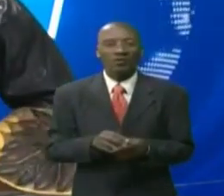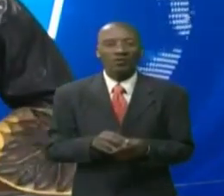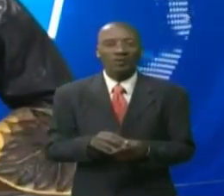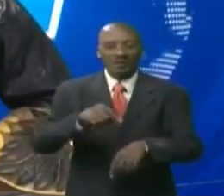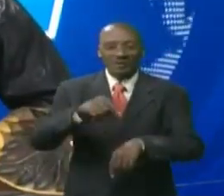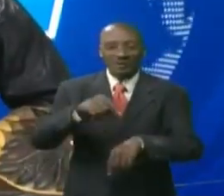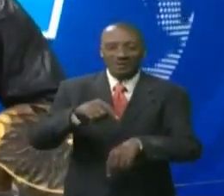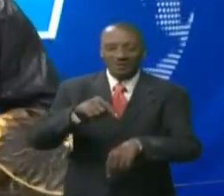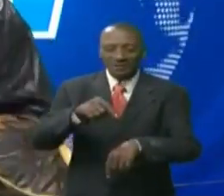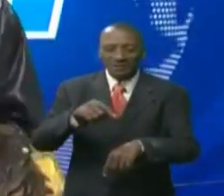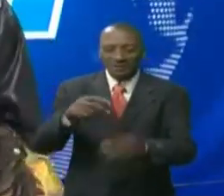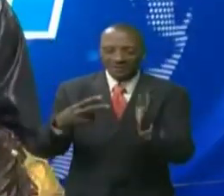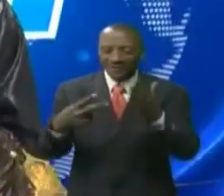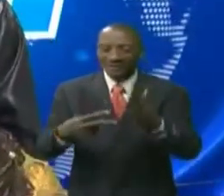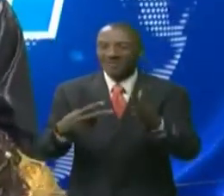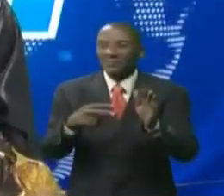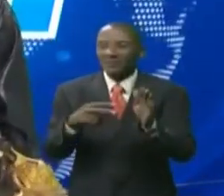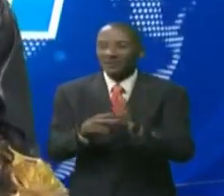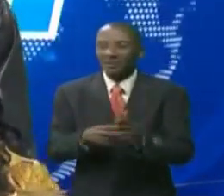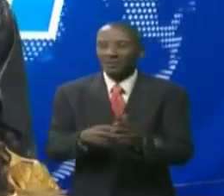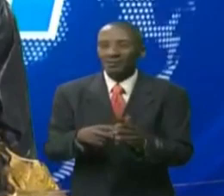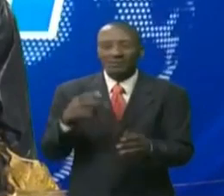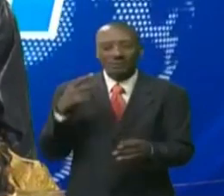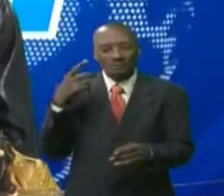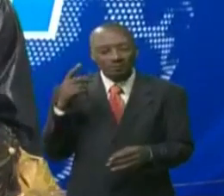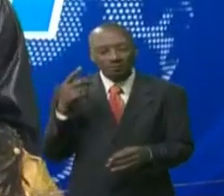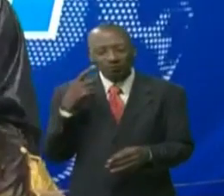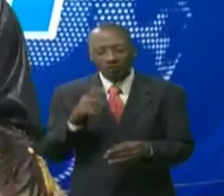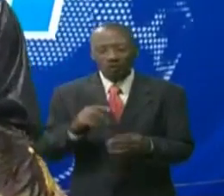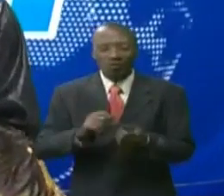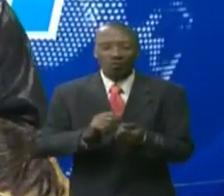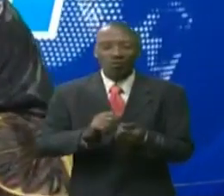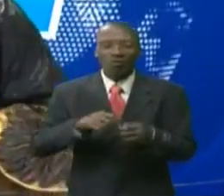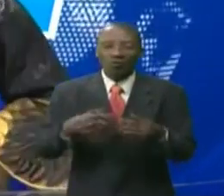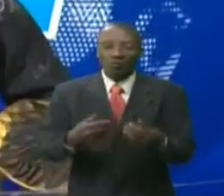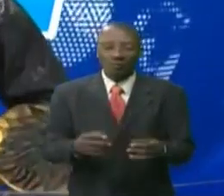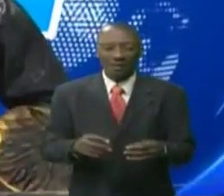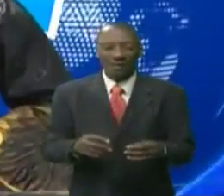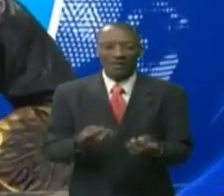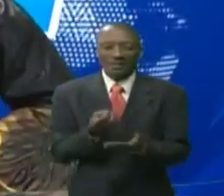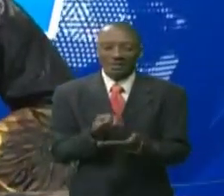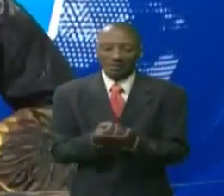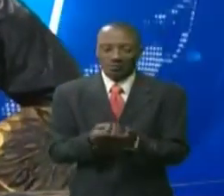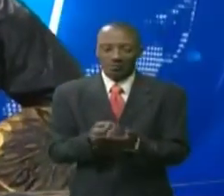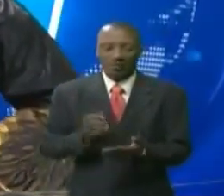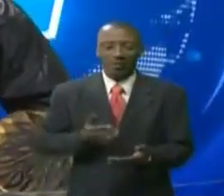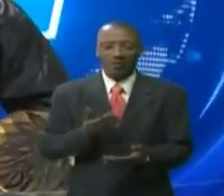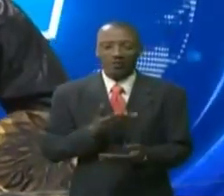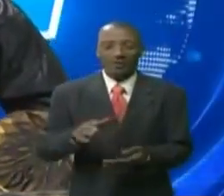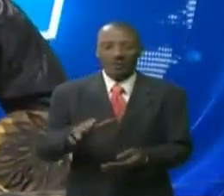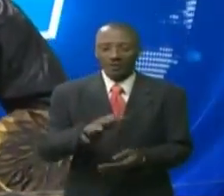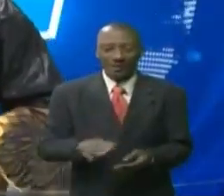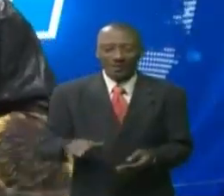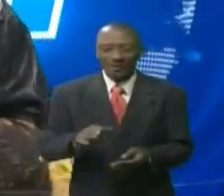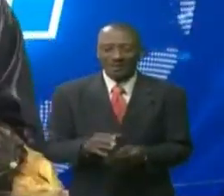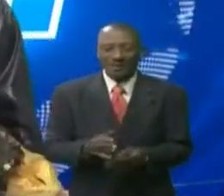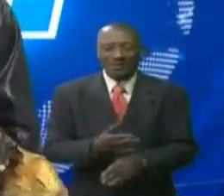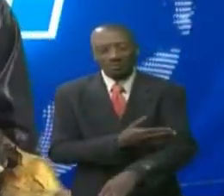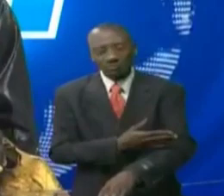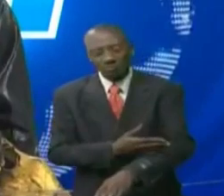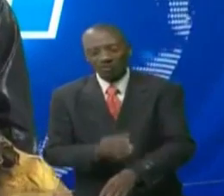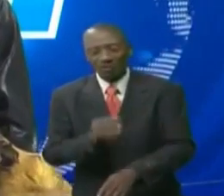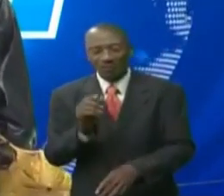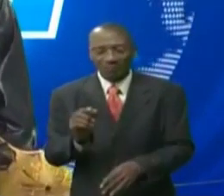insisté sur la diversification de l'économie tout en mettant un accent sur l'apport de l'agriculture comme moteur de